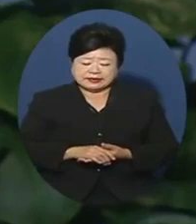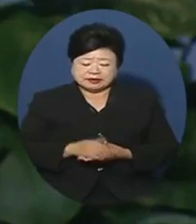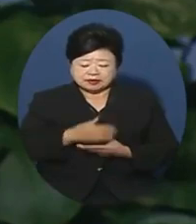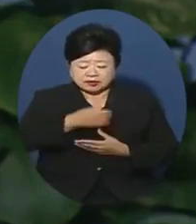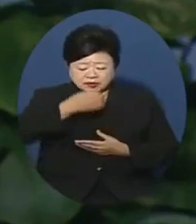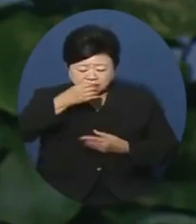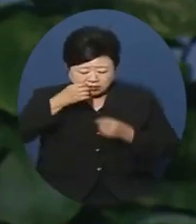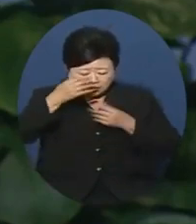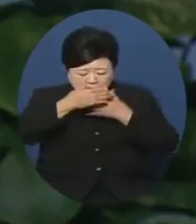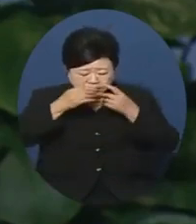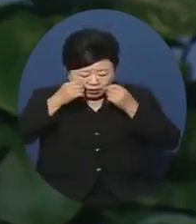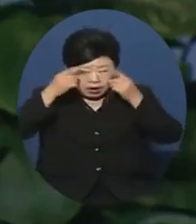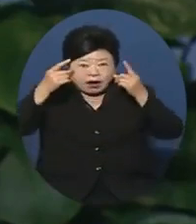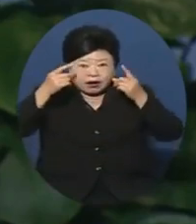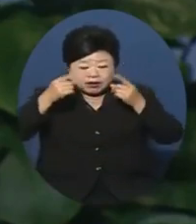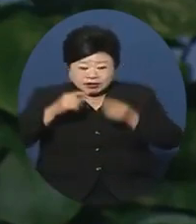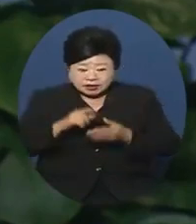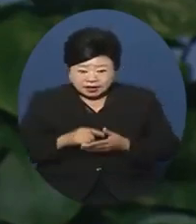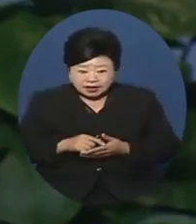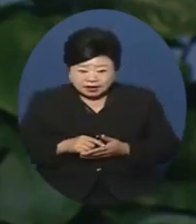깨니까